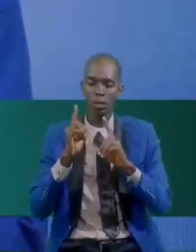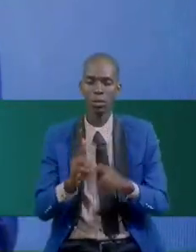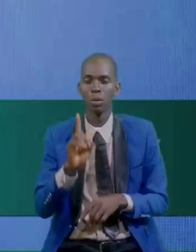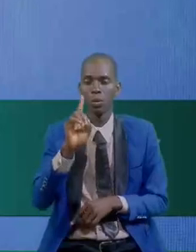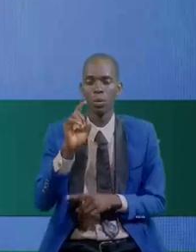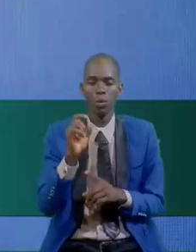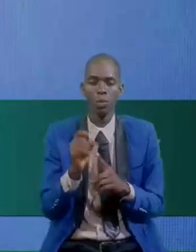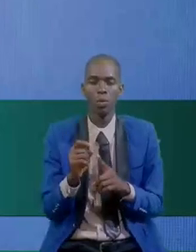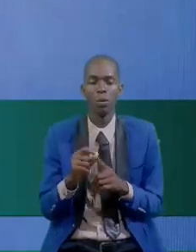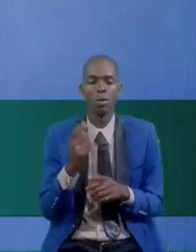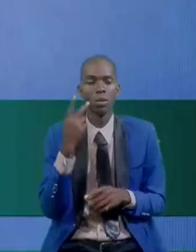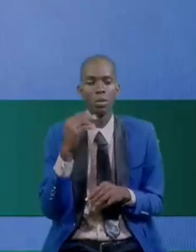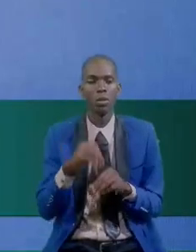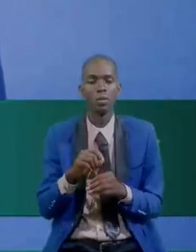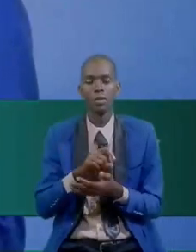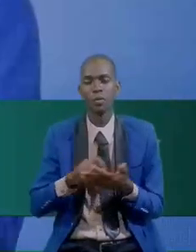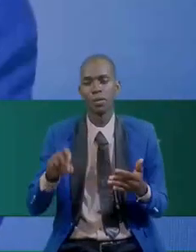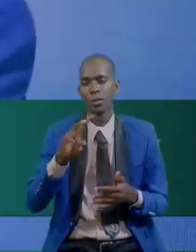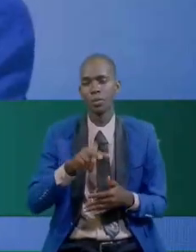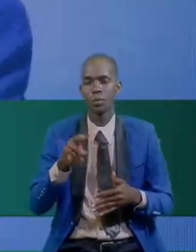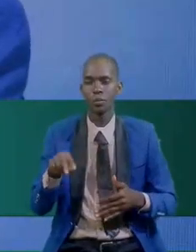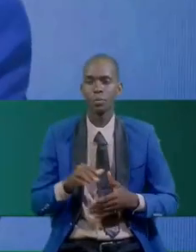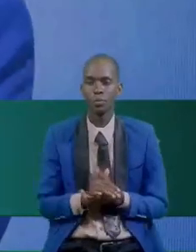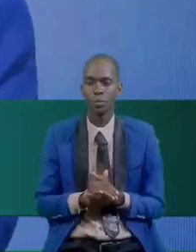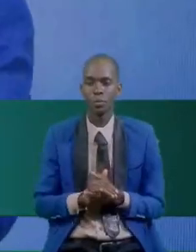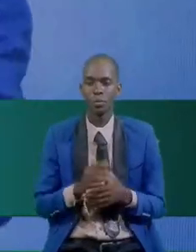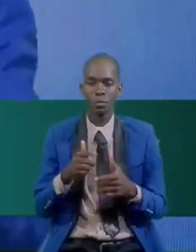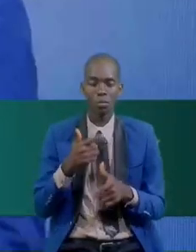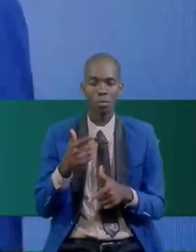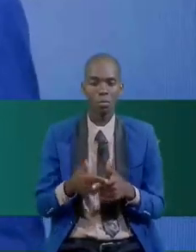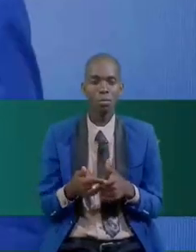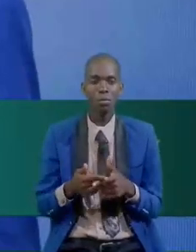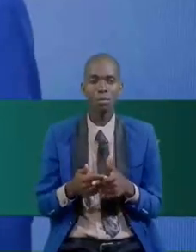Verset 22. Et Élie dit au peuple,